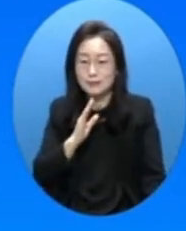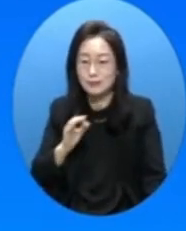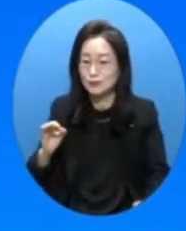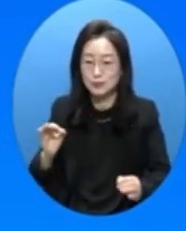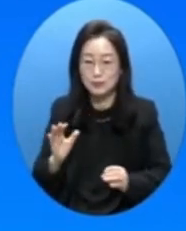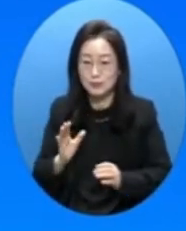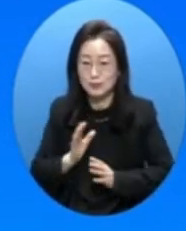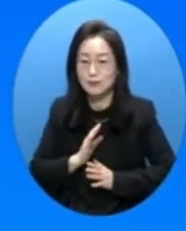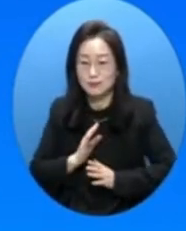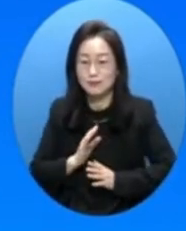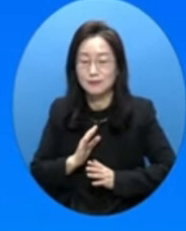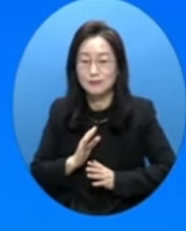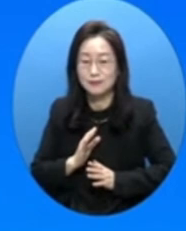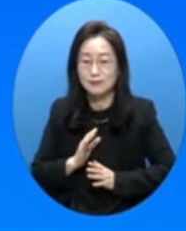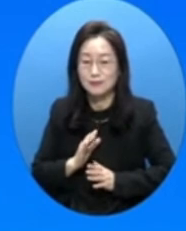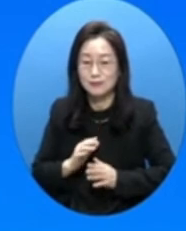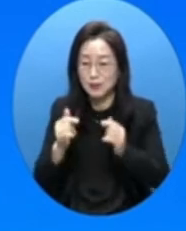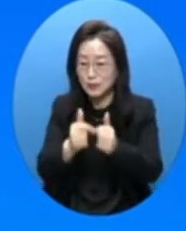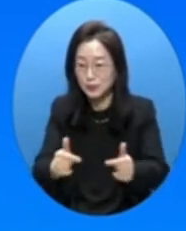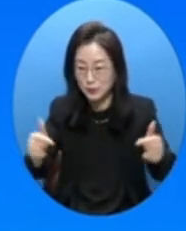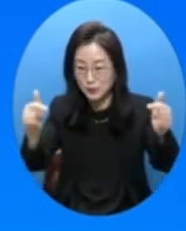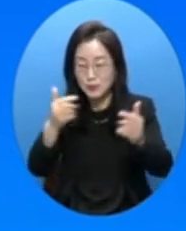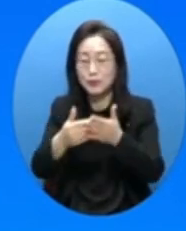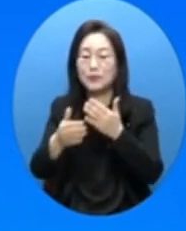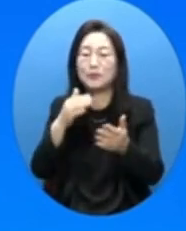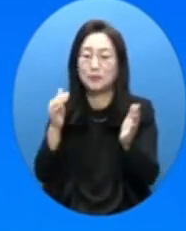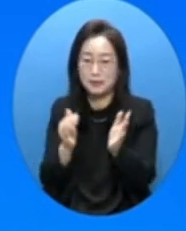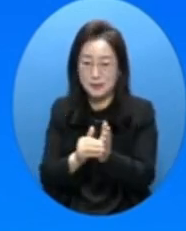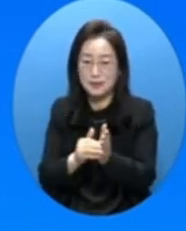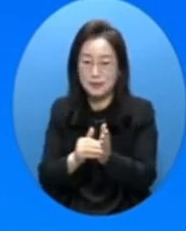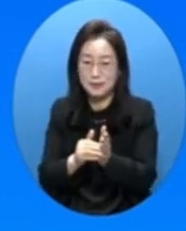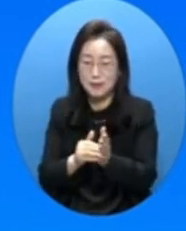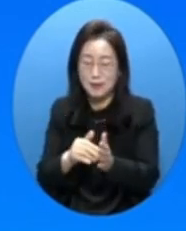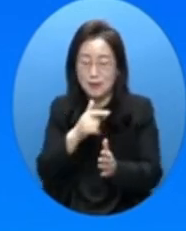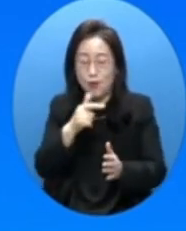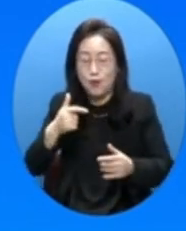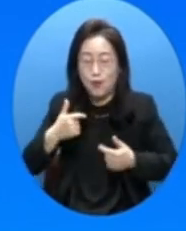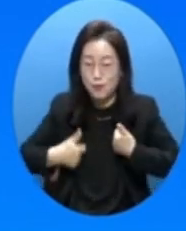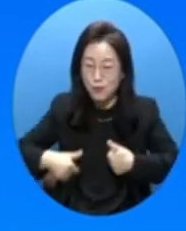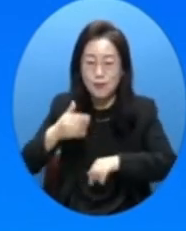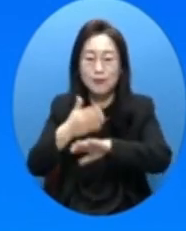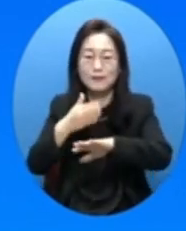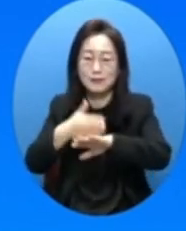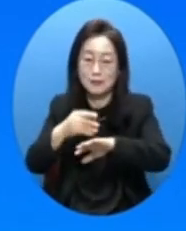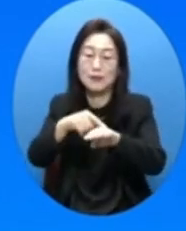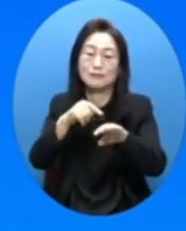놀라운 부흥 역사를 체험했습니다. 너무 기쁘고 감사해서